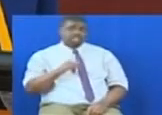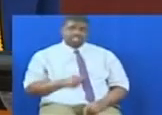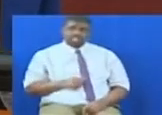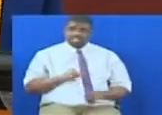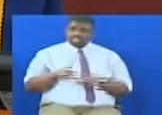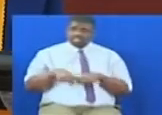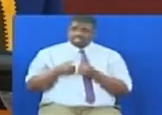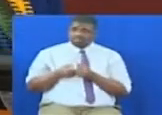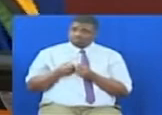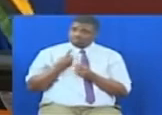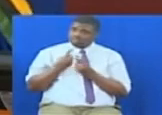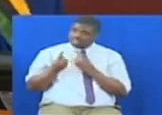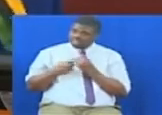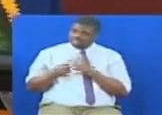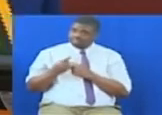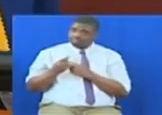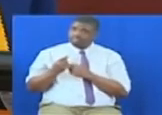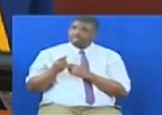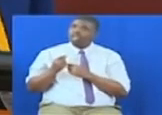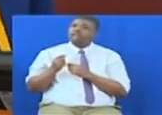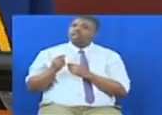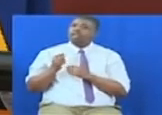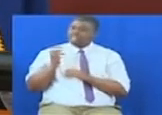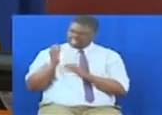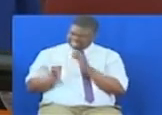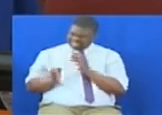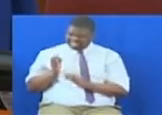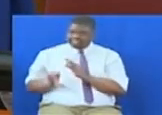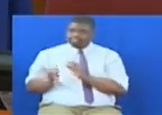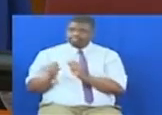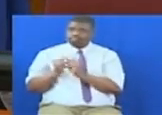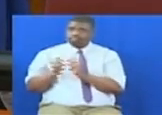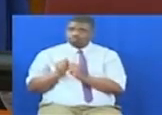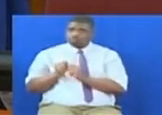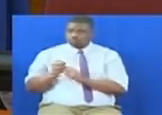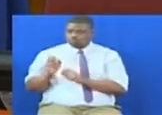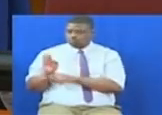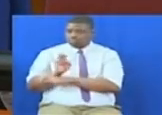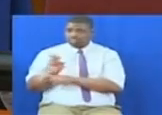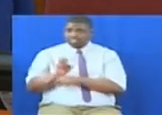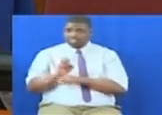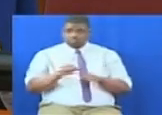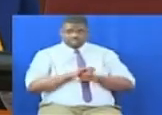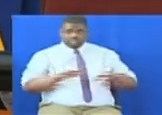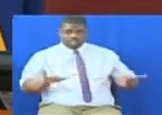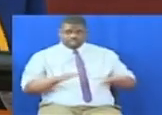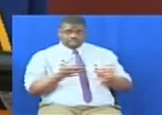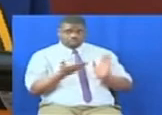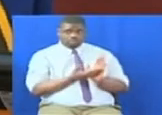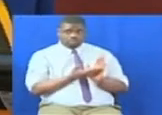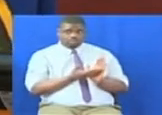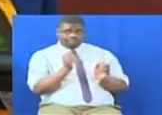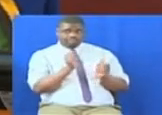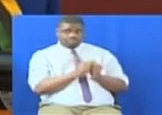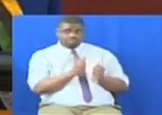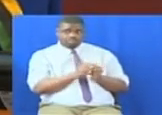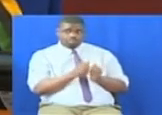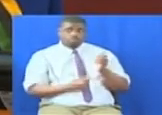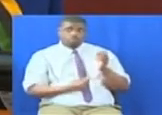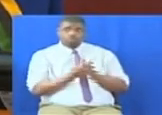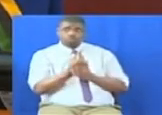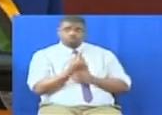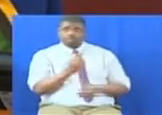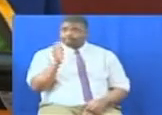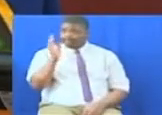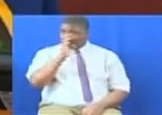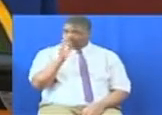Lakini watakaosema halisi ni vyombo vya ulinzi na usalama, na niwaombe basi vyombo vya ulinzi na usalama watoke mapema